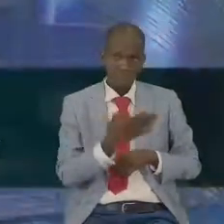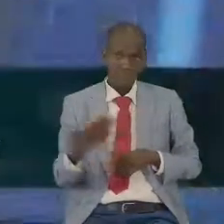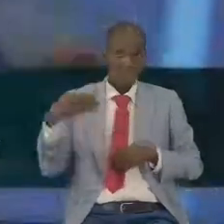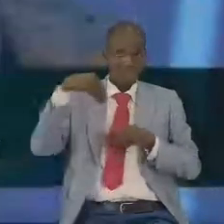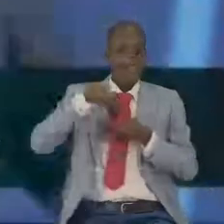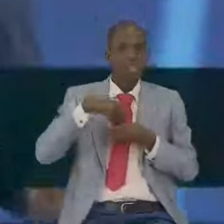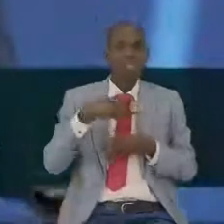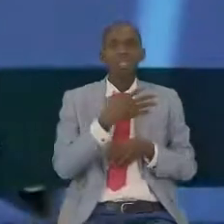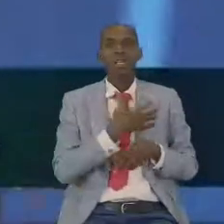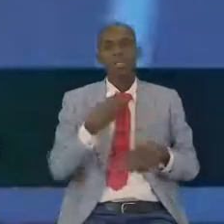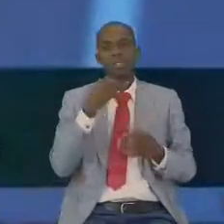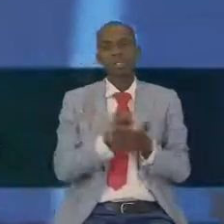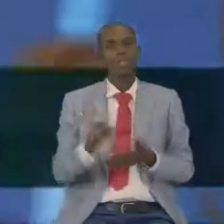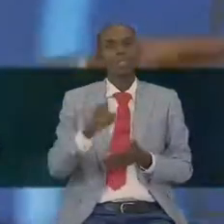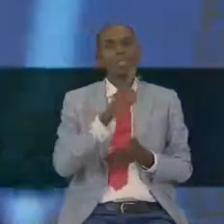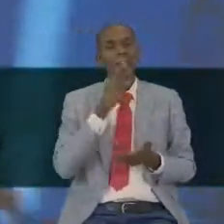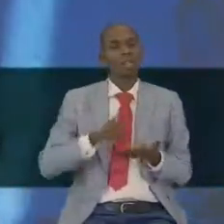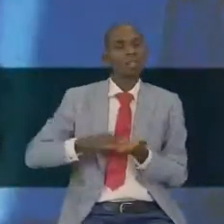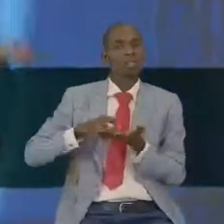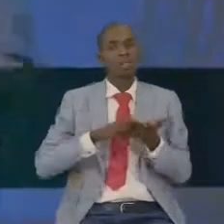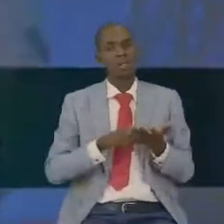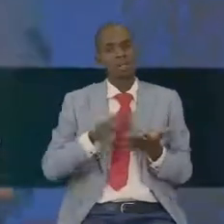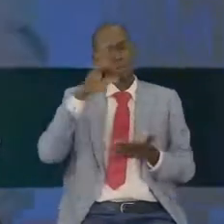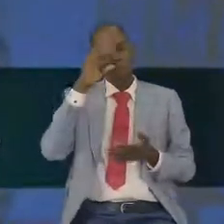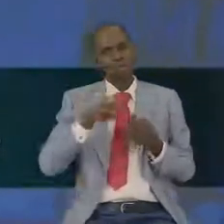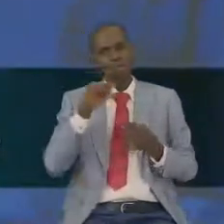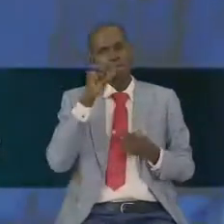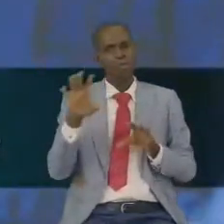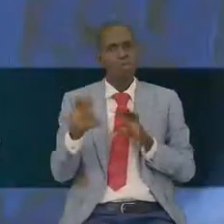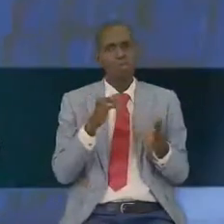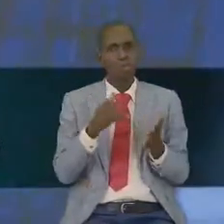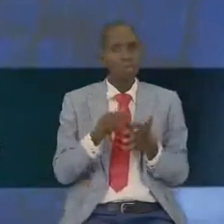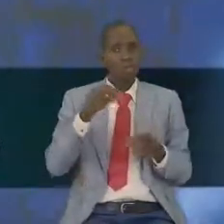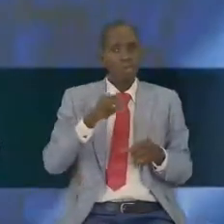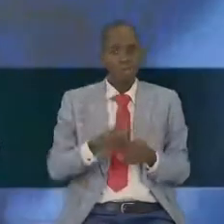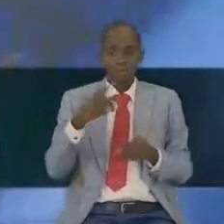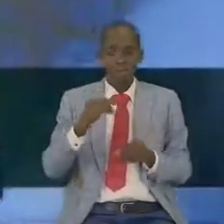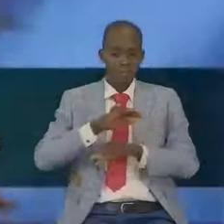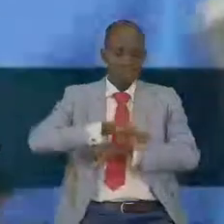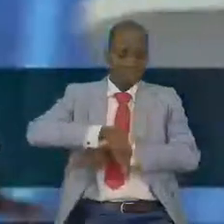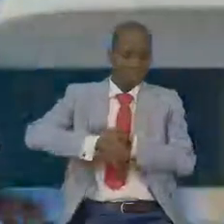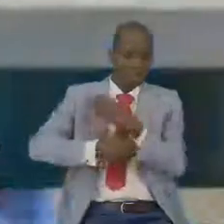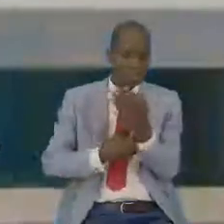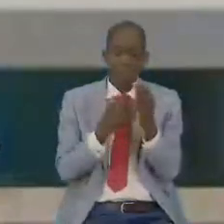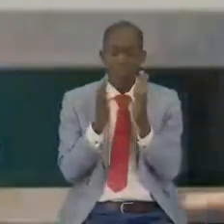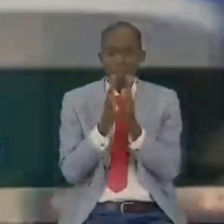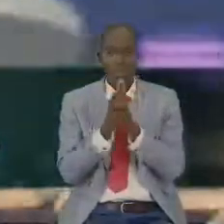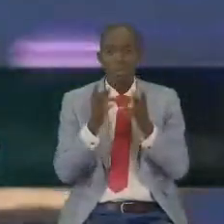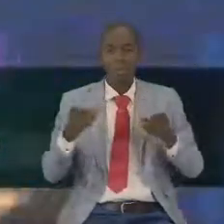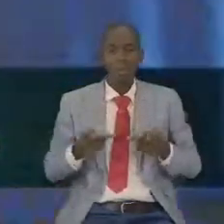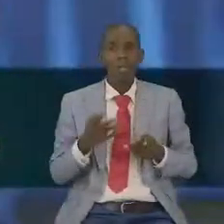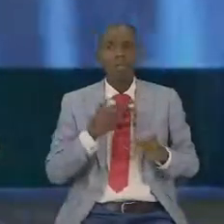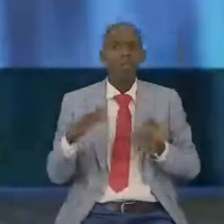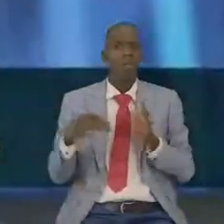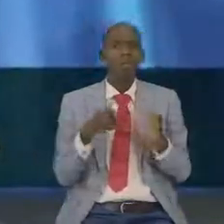Et on dit qu'on danse un homme avec une femme. Et ils le font même... Ils le font ça la veillée même. Ils le font partout. Et ils